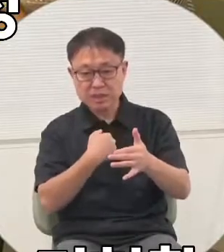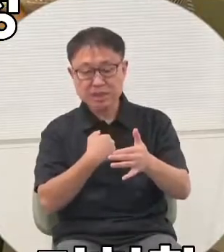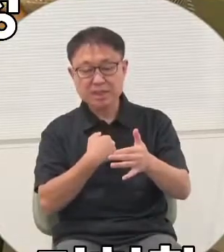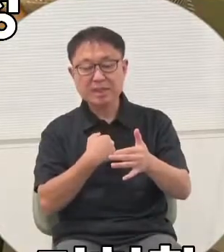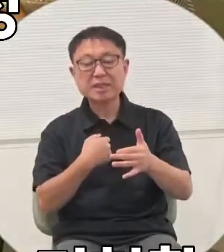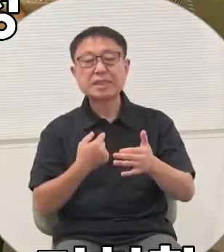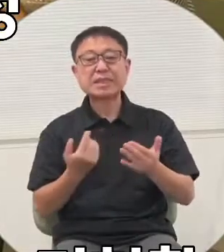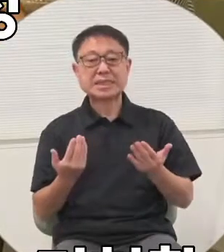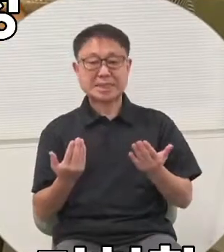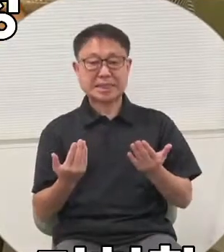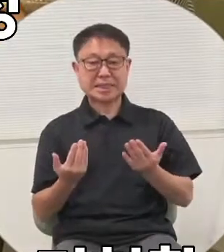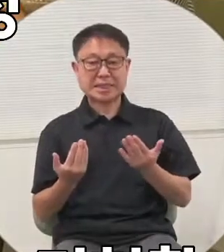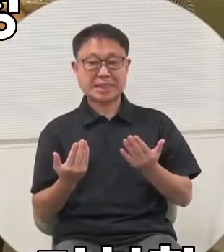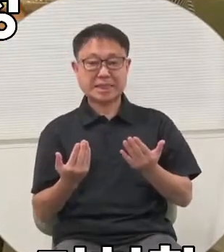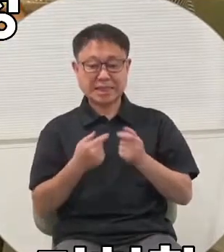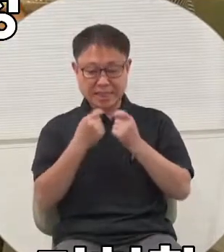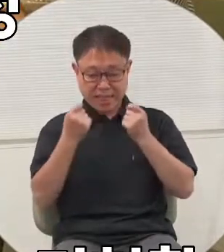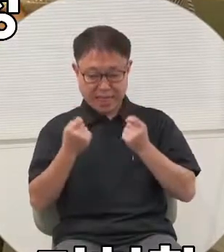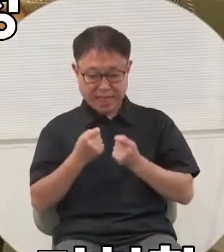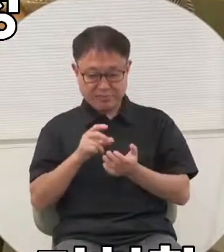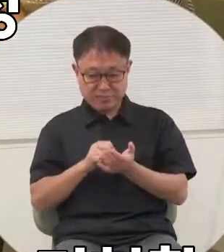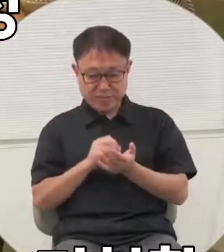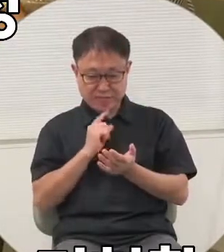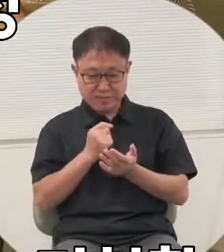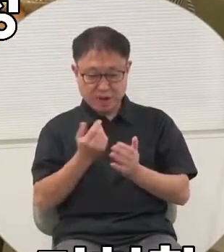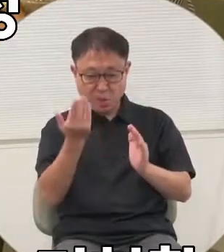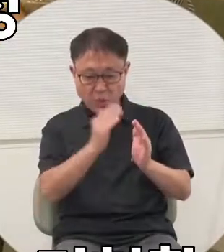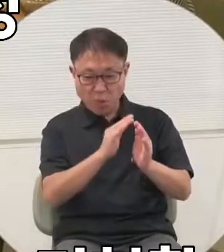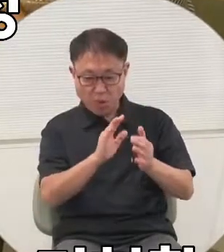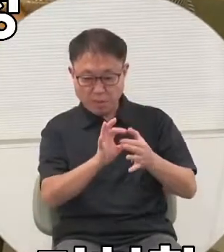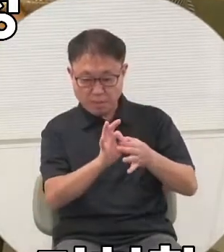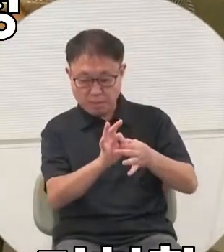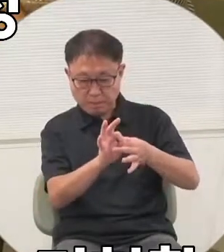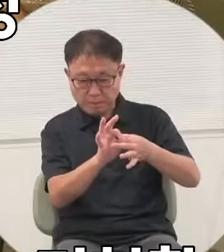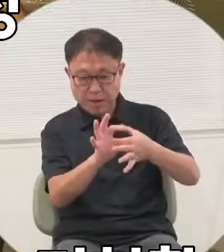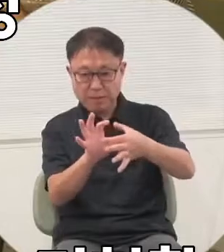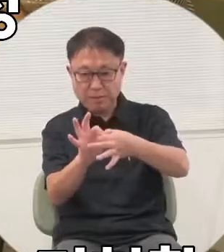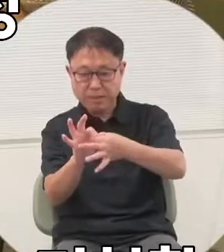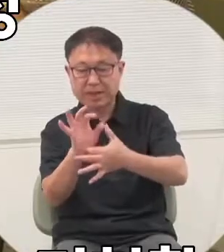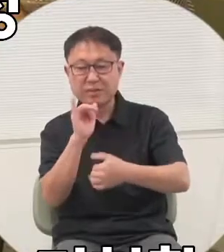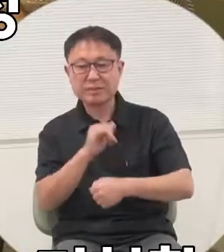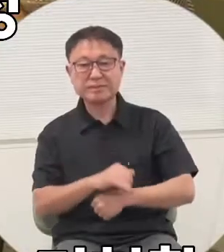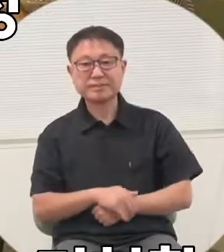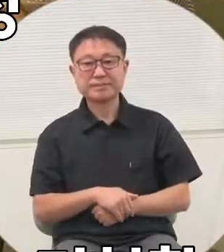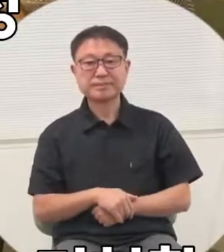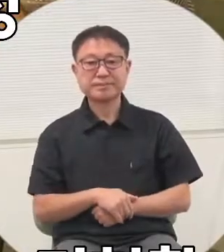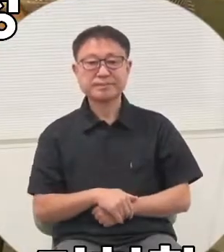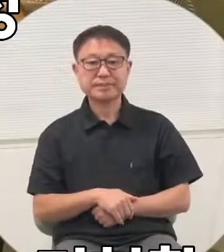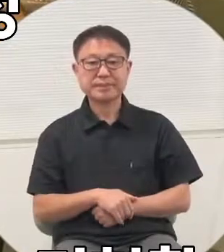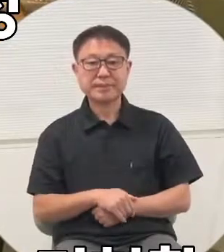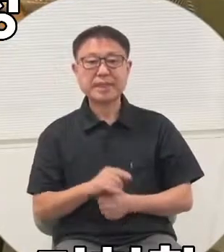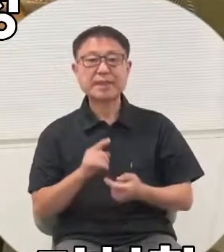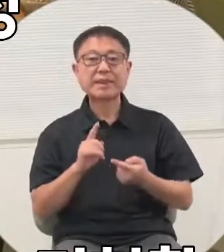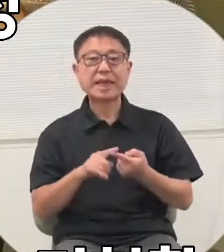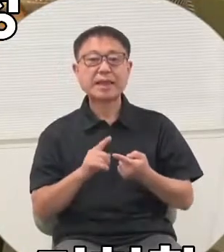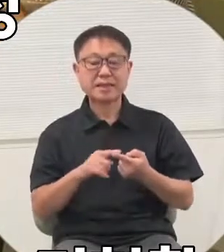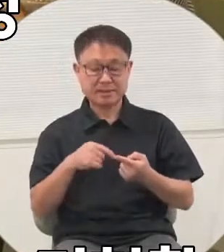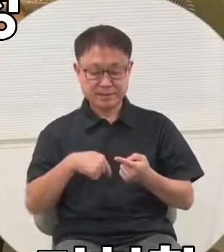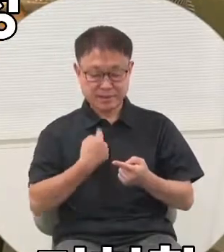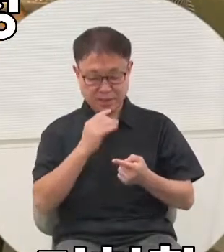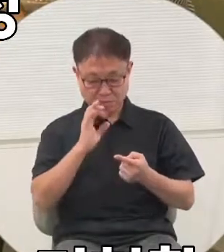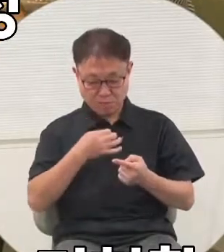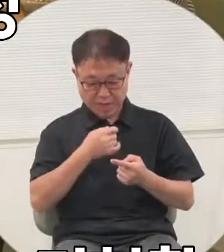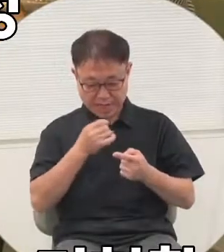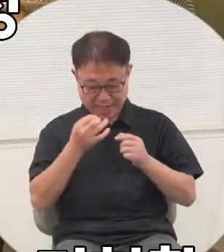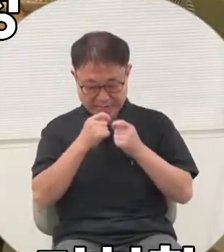일이 사적 행위 같지만 어쨌든 공적인 공공의 행위도 하거든요. 그런 자각을 하면서 진짜 자기